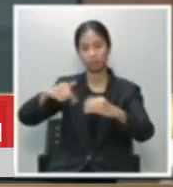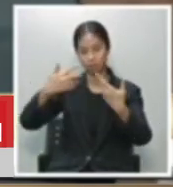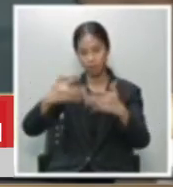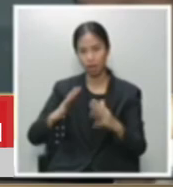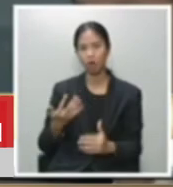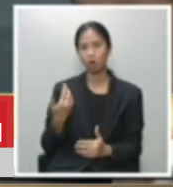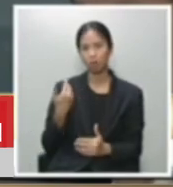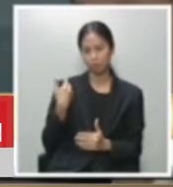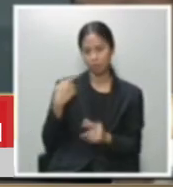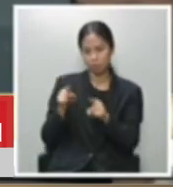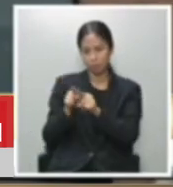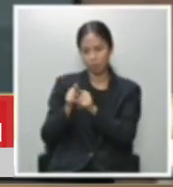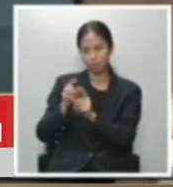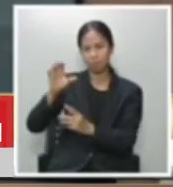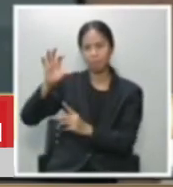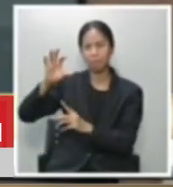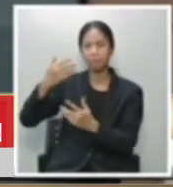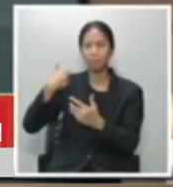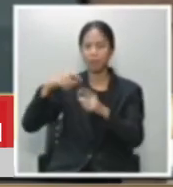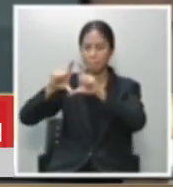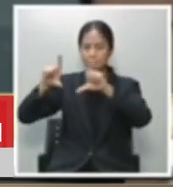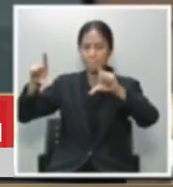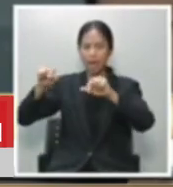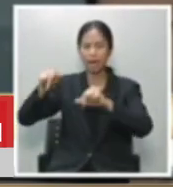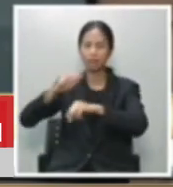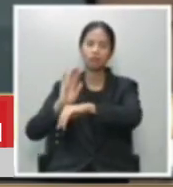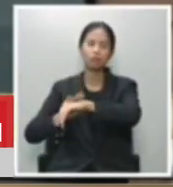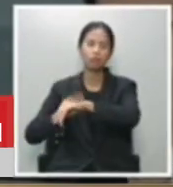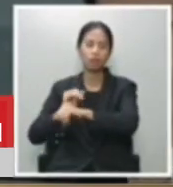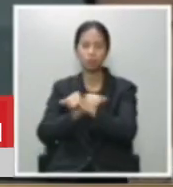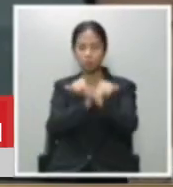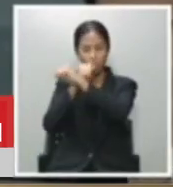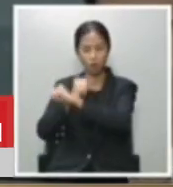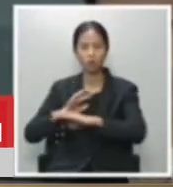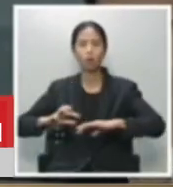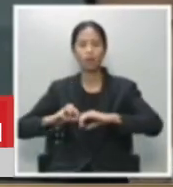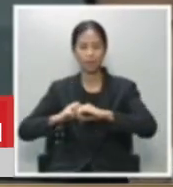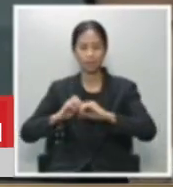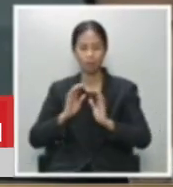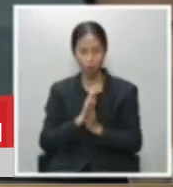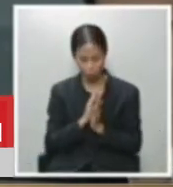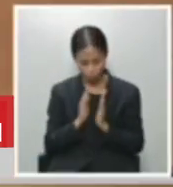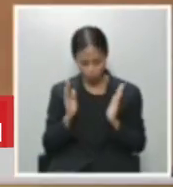เครื่องหมายเตือนเพื่อป้องกันการเกิดอุบัติเหตุต่อไปครับกราบขอบพระคุณท่านประธานครับขอบคุณครับ ขอบคุณมาก